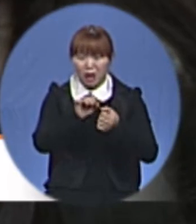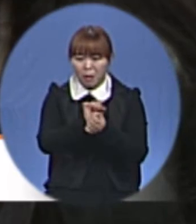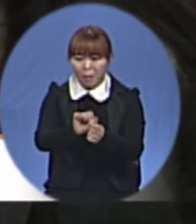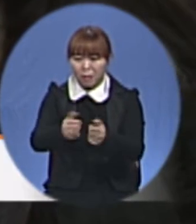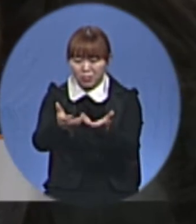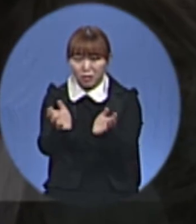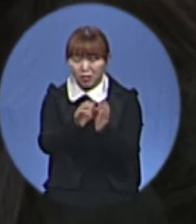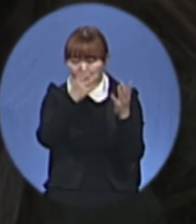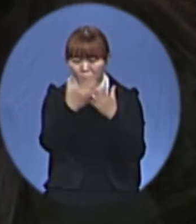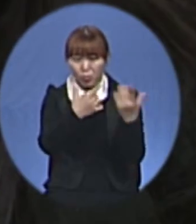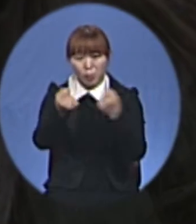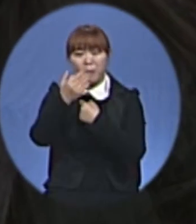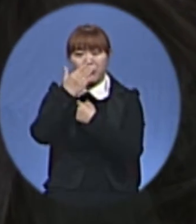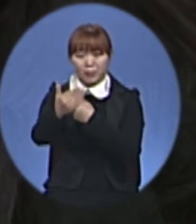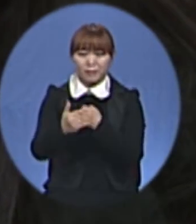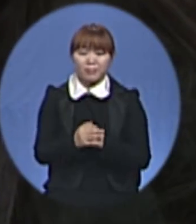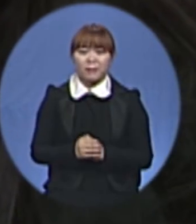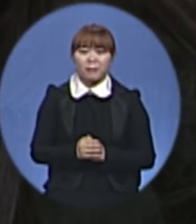감염으로 이어질 수 있습니다.